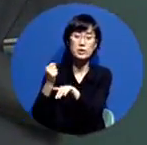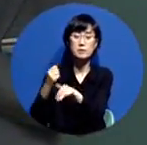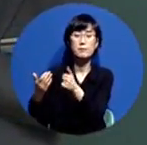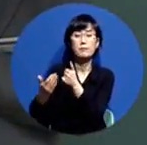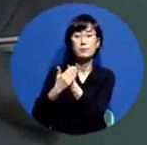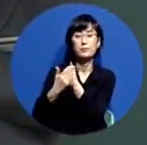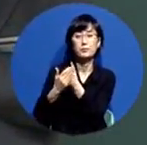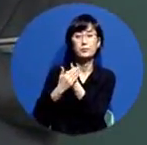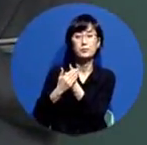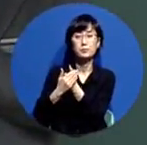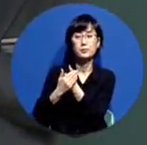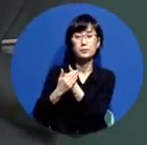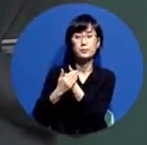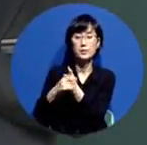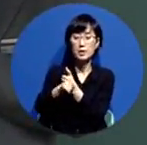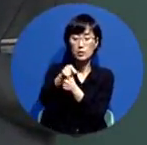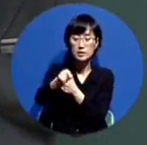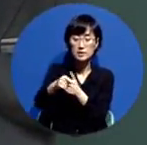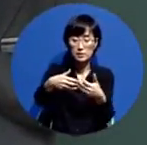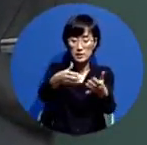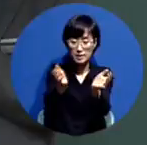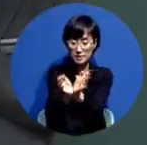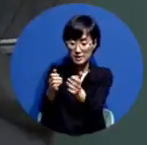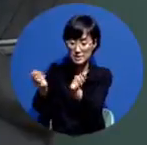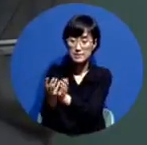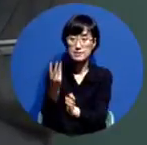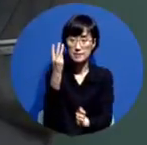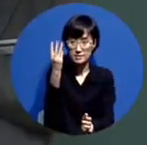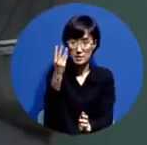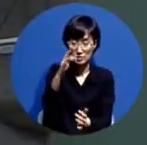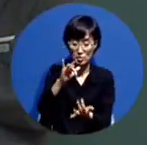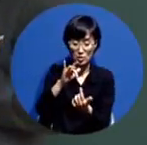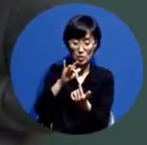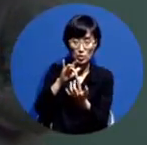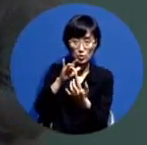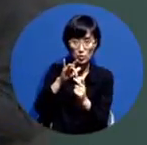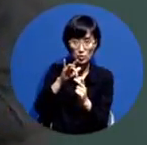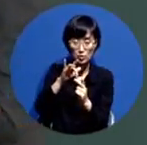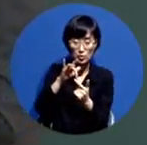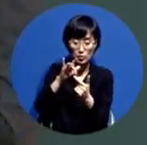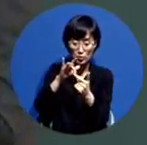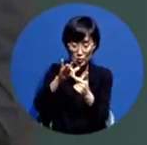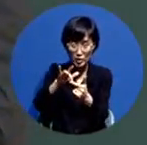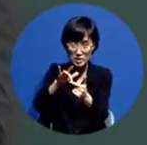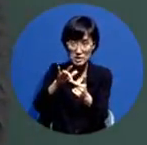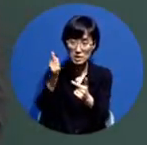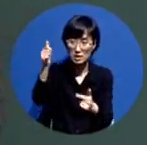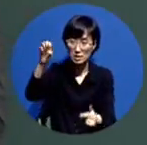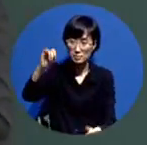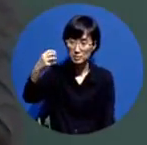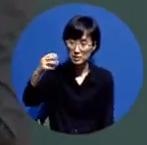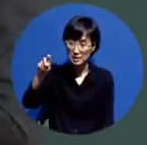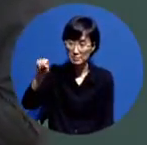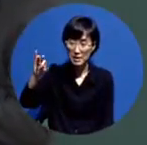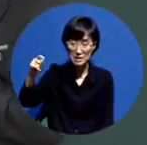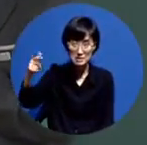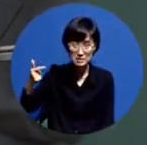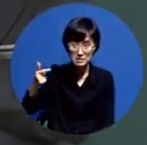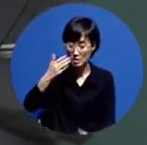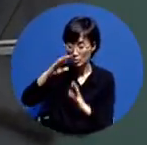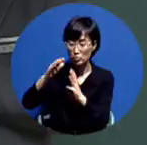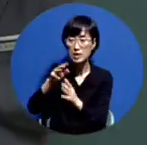이게 3단째 하는. 목표입니다. 这就是三团体的目标. 우리는 이게 하나님이 주신 힘을 얻어야